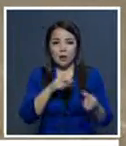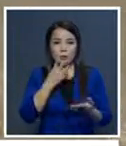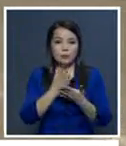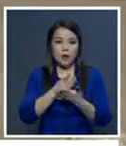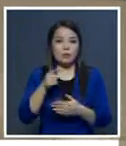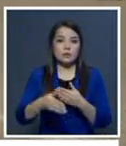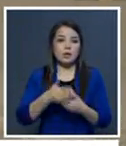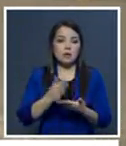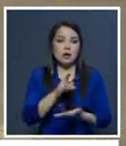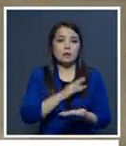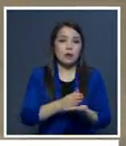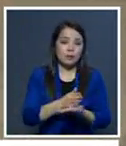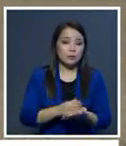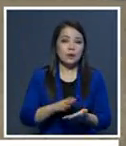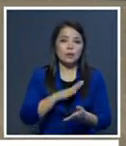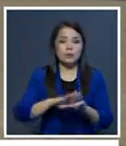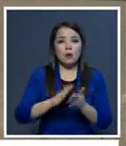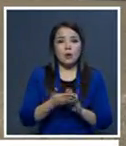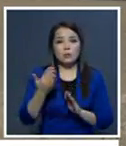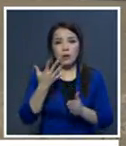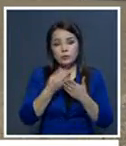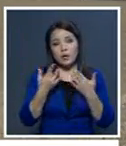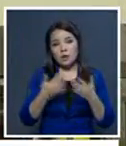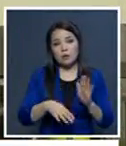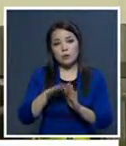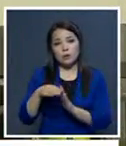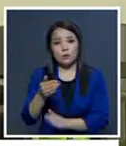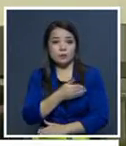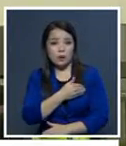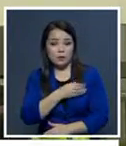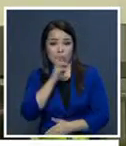мыңдаған қызметкер еңбек шарттарын жақсартуды талап етті. Содан кейін